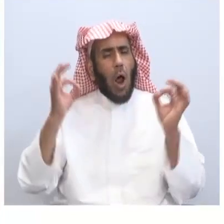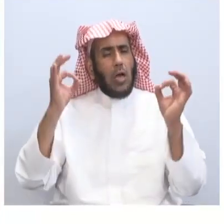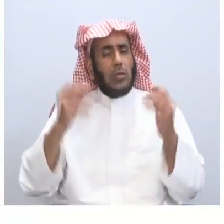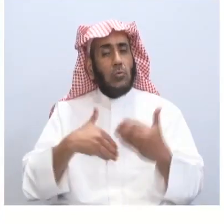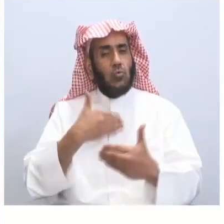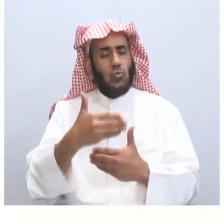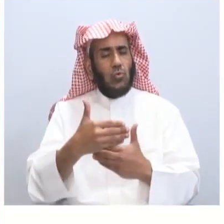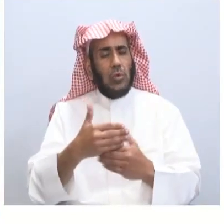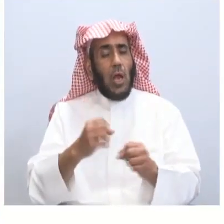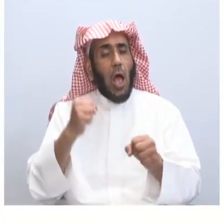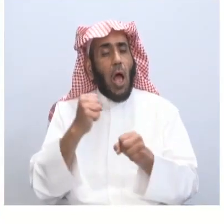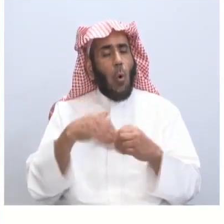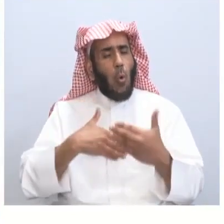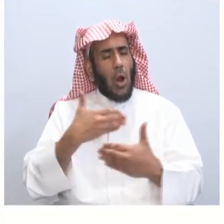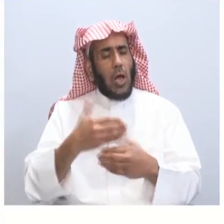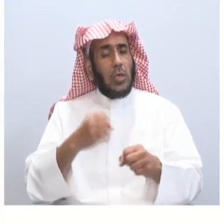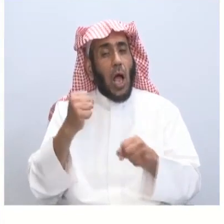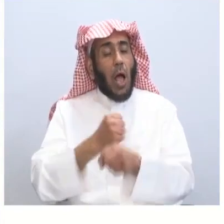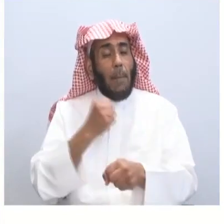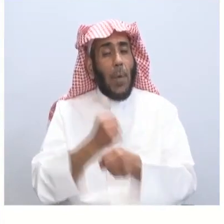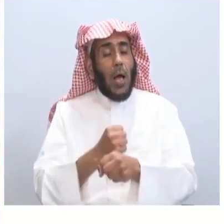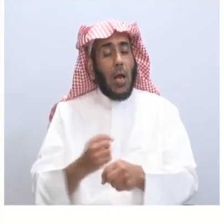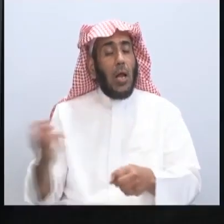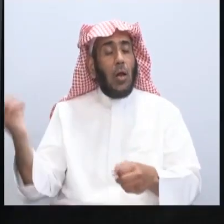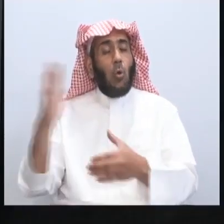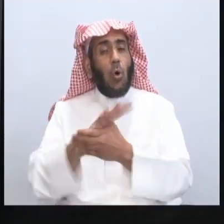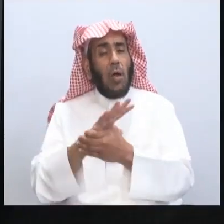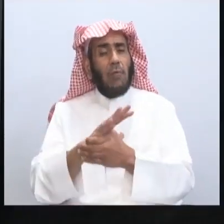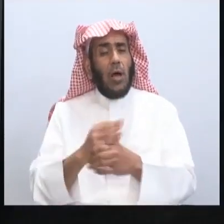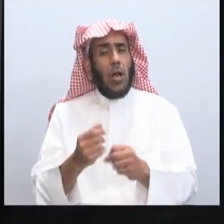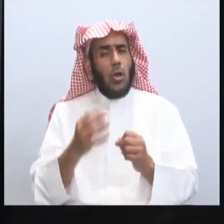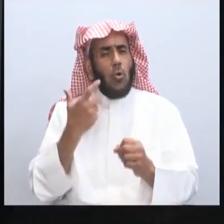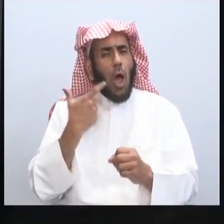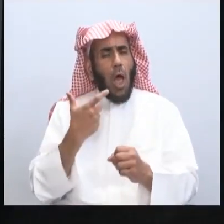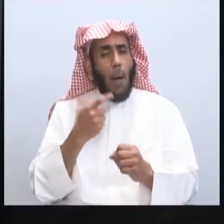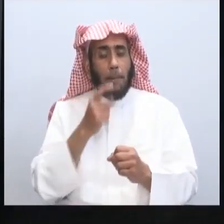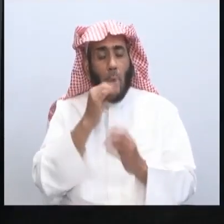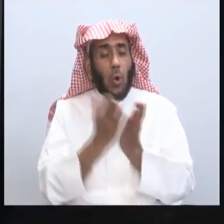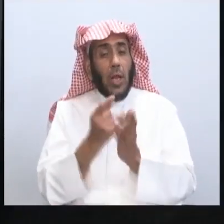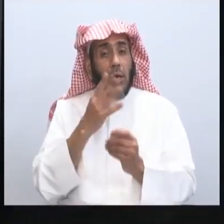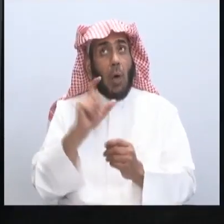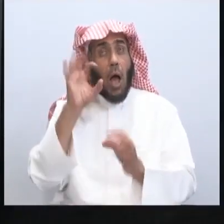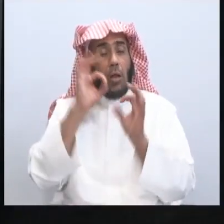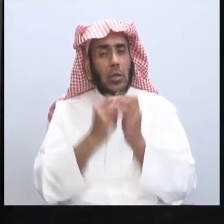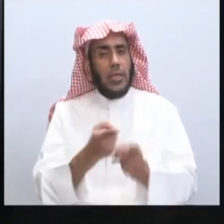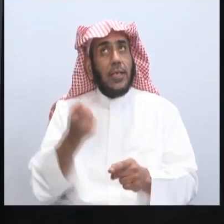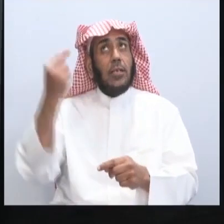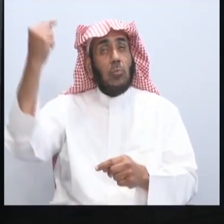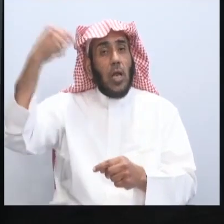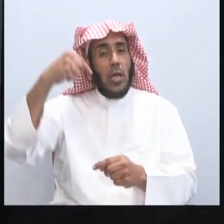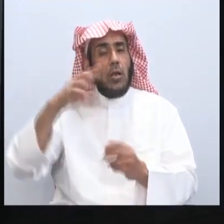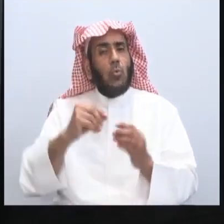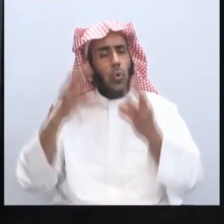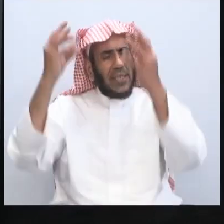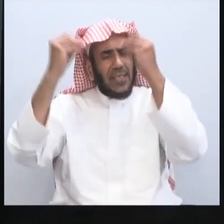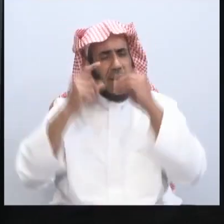نراجع اعمال الخلفاء الراشدين بدينا في عنايه بالقران الكريم قال تعالى ان انا نحن نزلنا